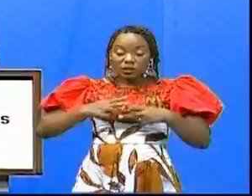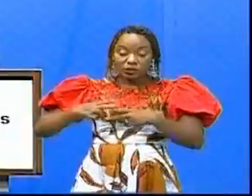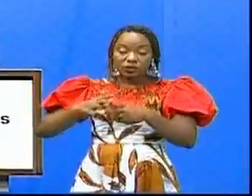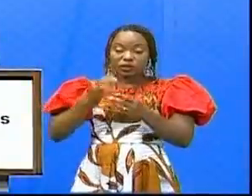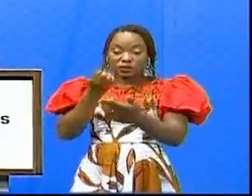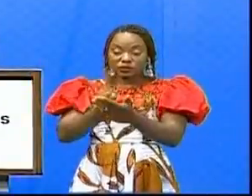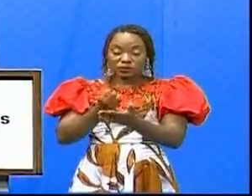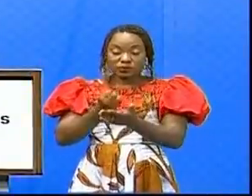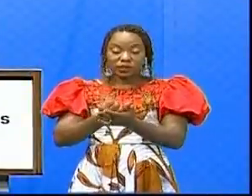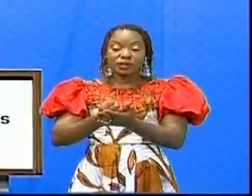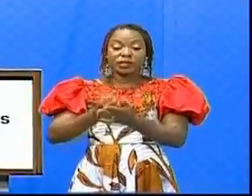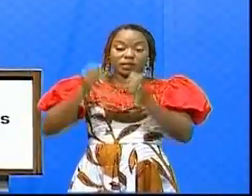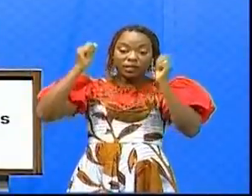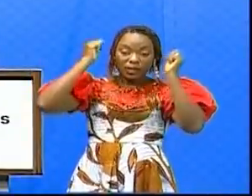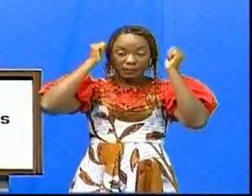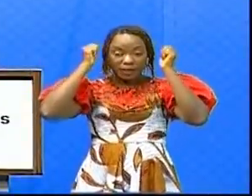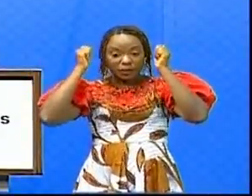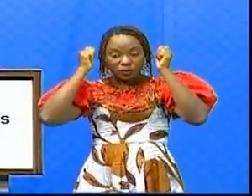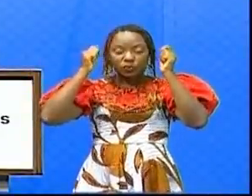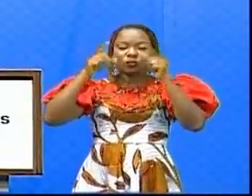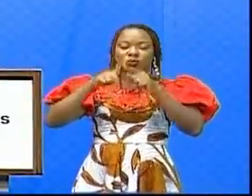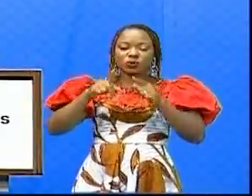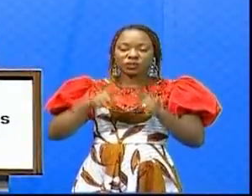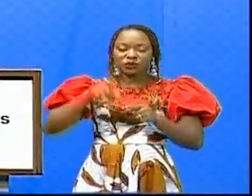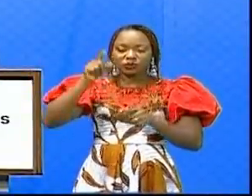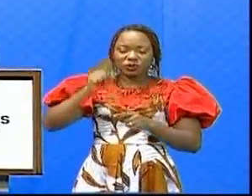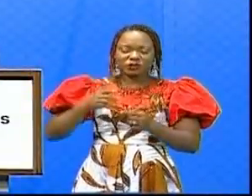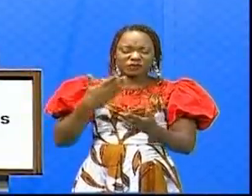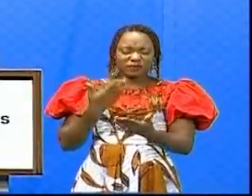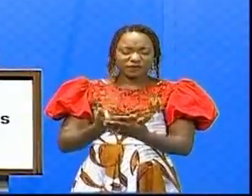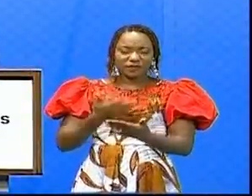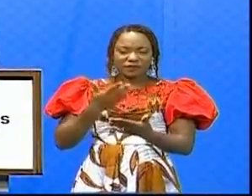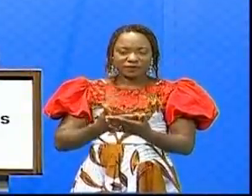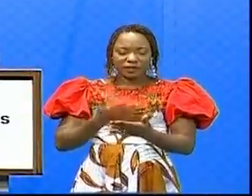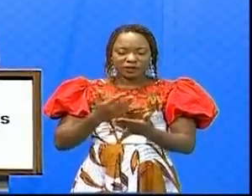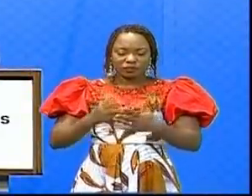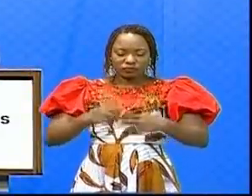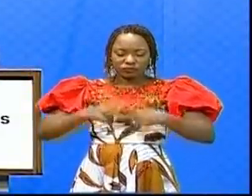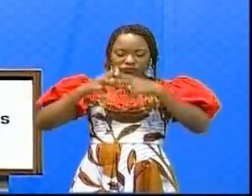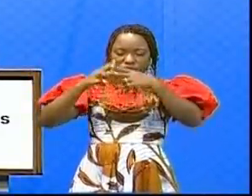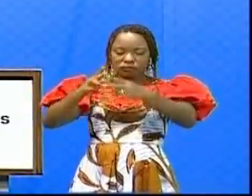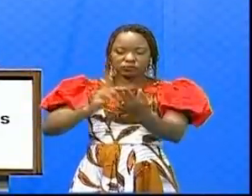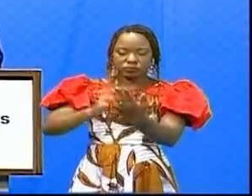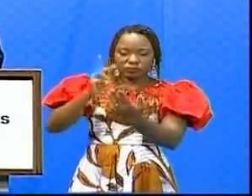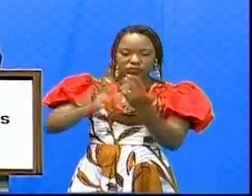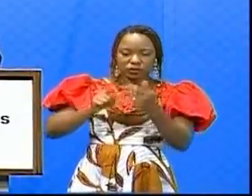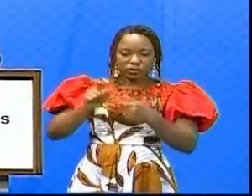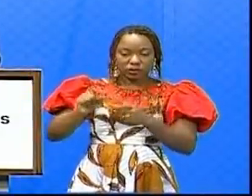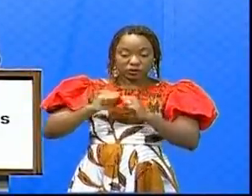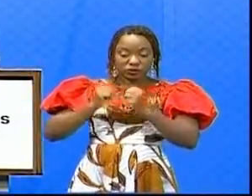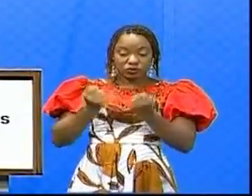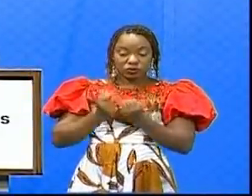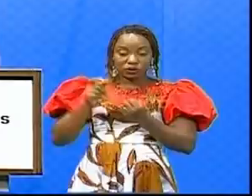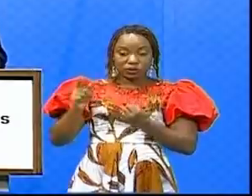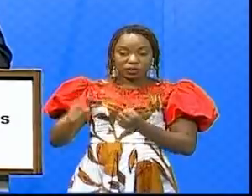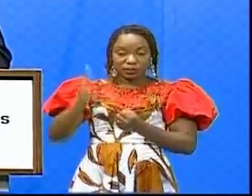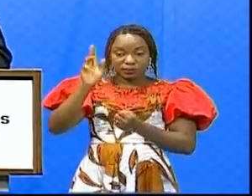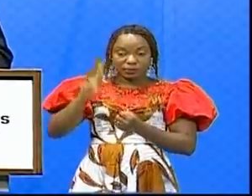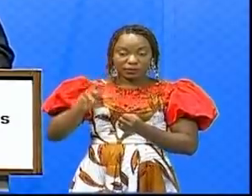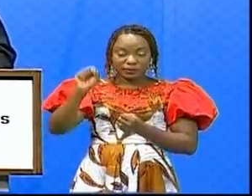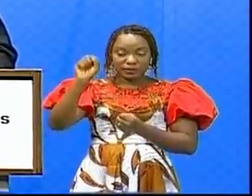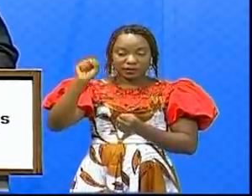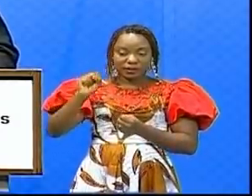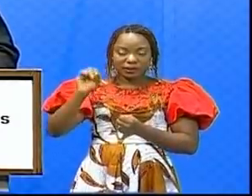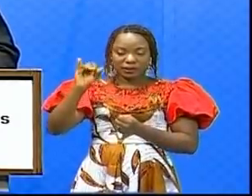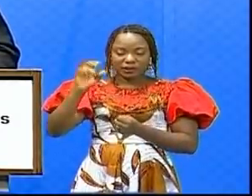de Maluku revêt un caractère urgent du fait de l'installation programmée sur ces sites des sociétés, notamment Pepsi, dont les